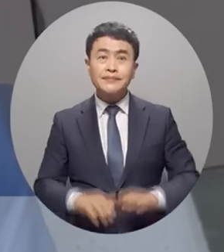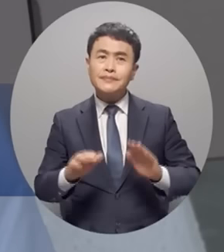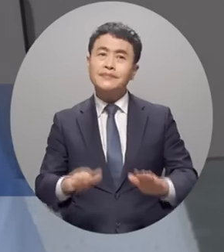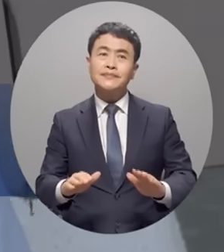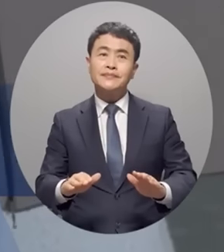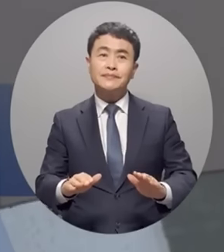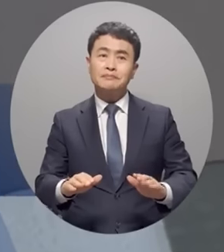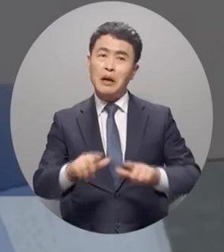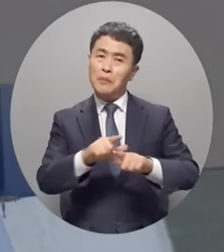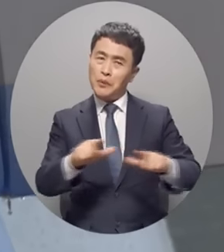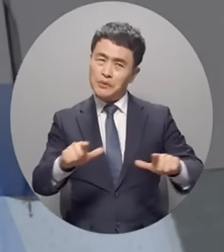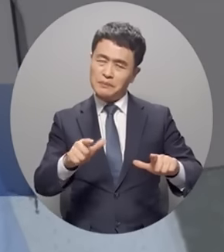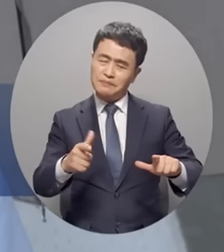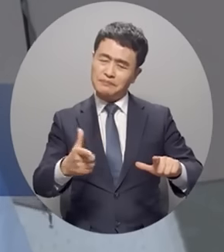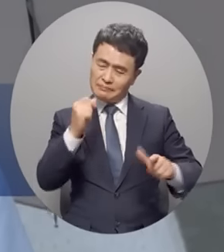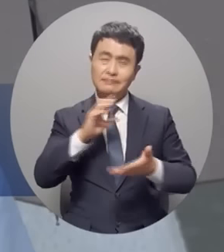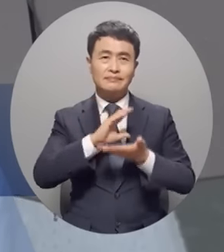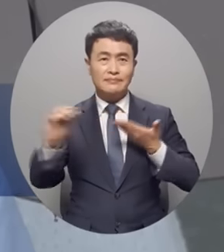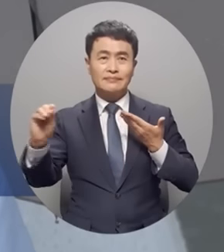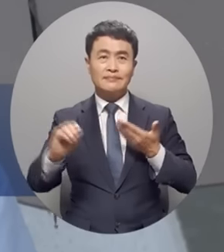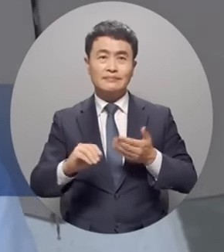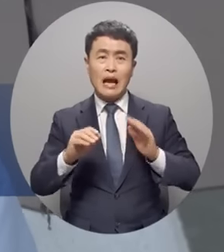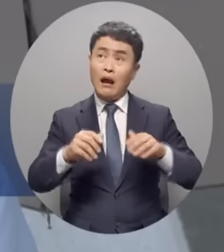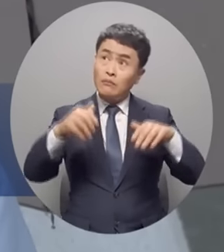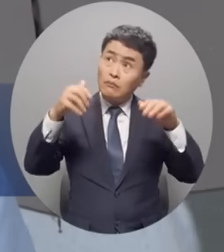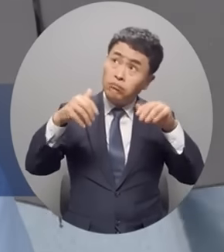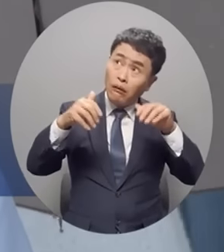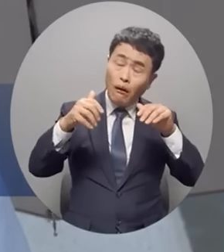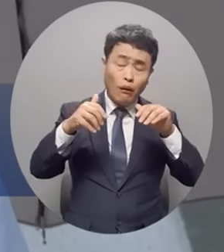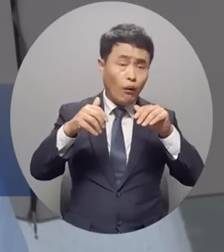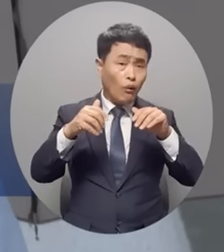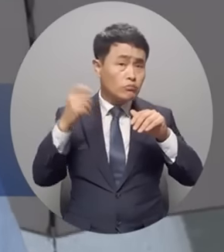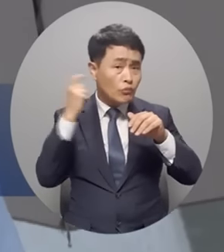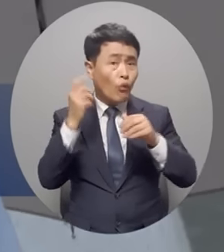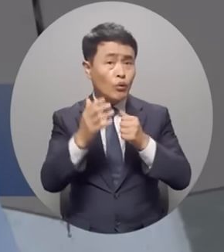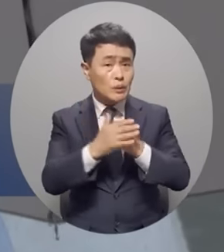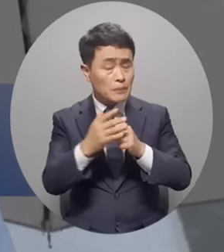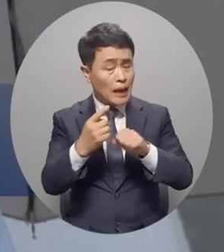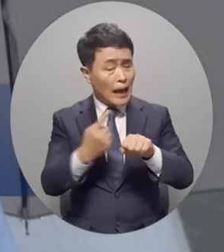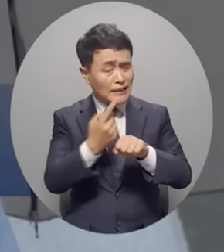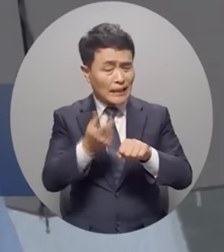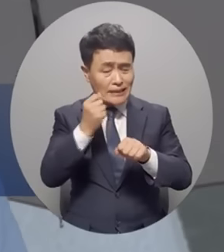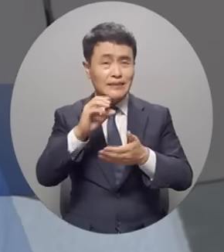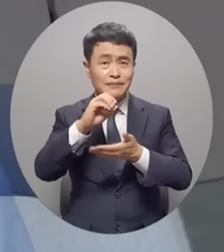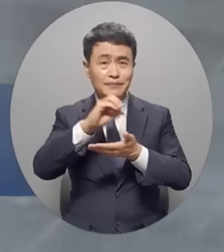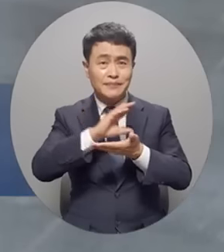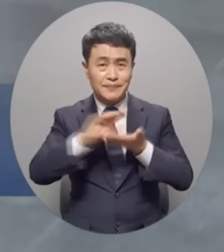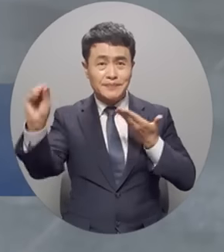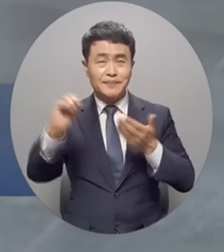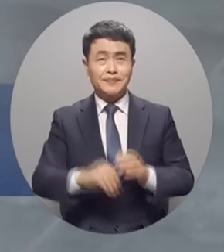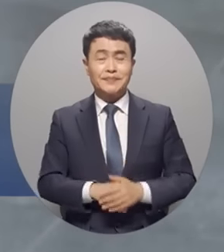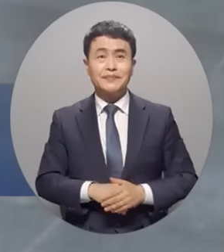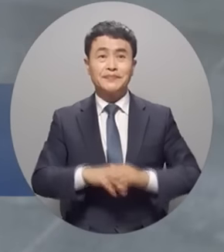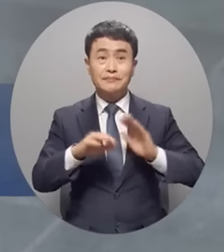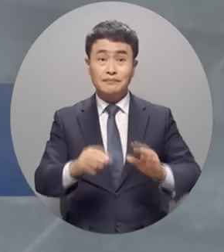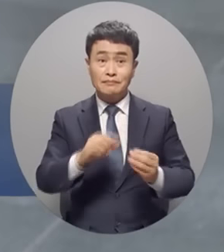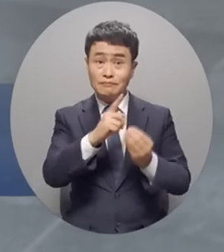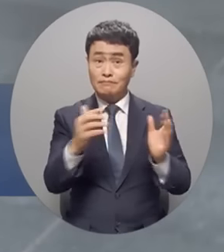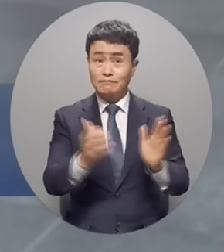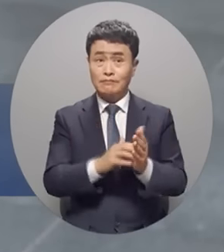오늘 평소보다 조금 빨리 하기는 했어요. 비가 많이 온다 그래가지고 1시간 정도 일찍 했습니다. 추석